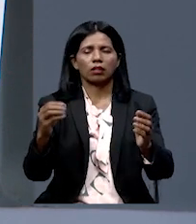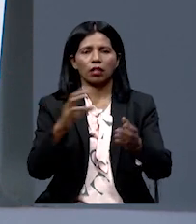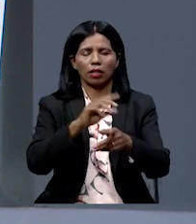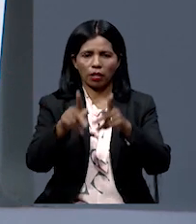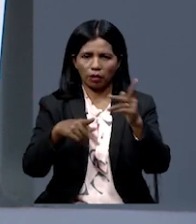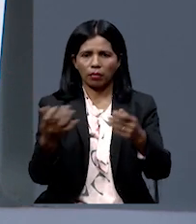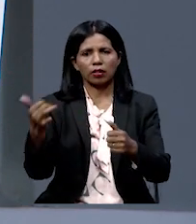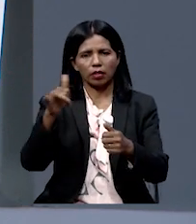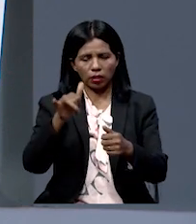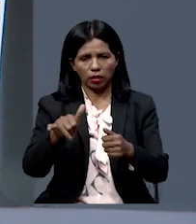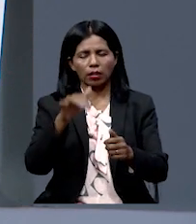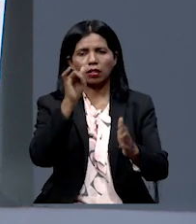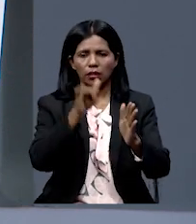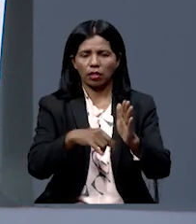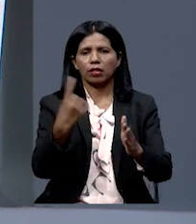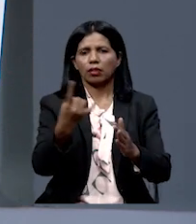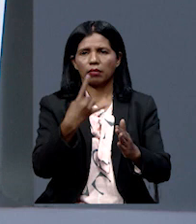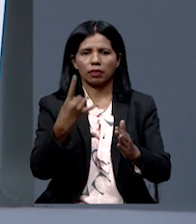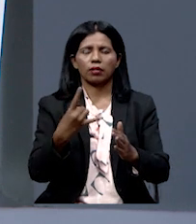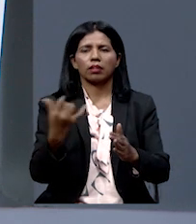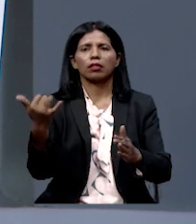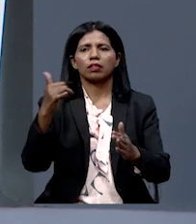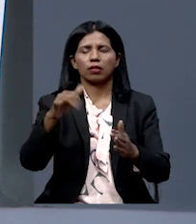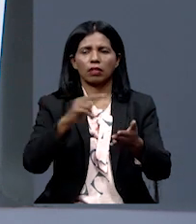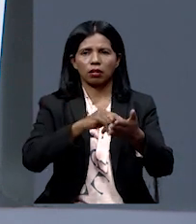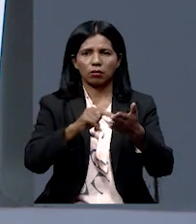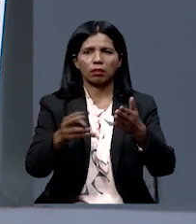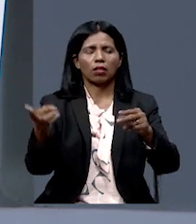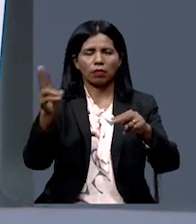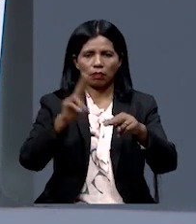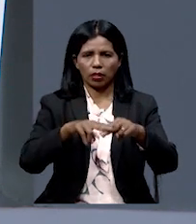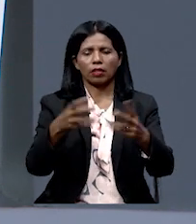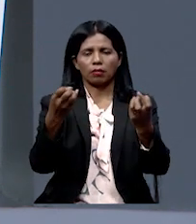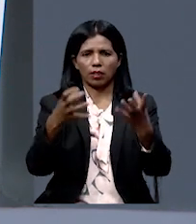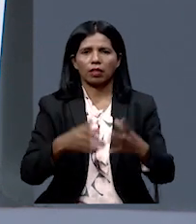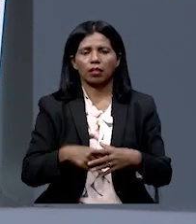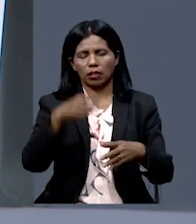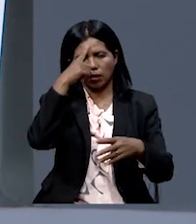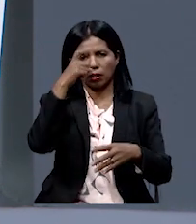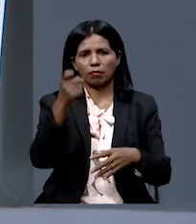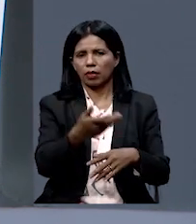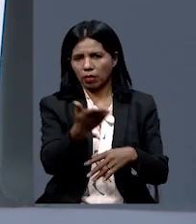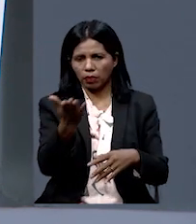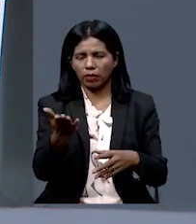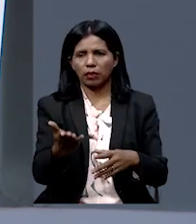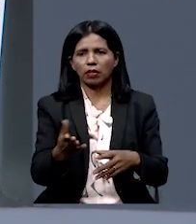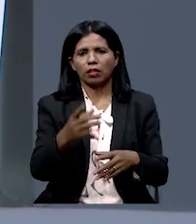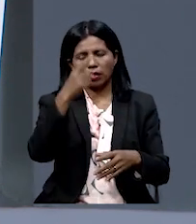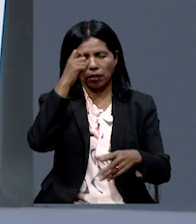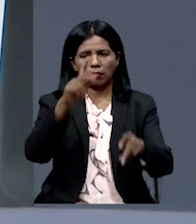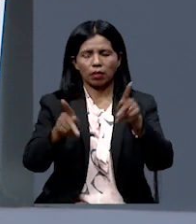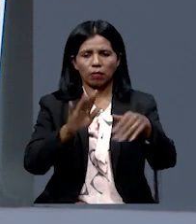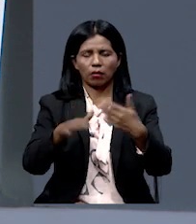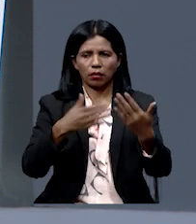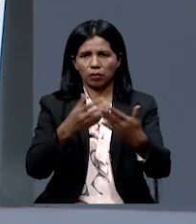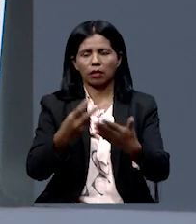sira hela na fating i sira ni numero aumenta liutan tamba ita bot i tamba komunidade ne ita